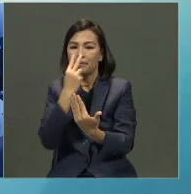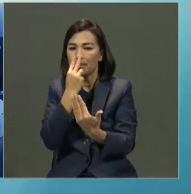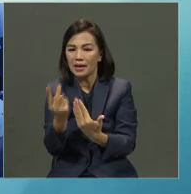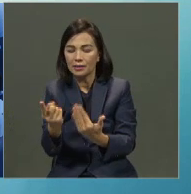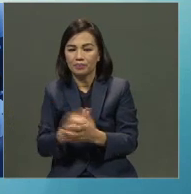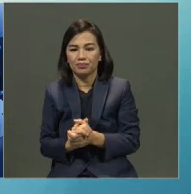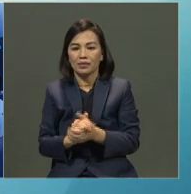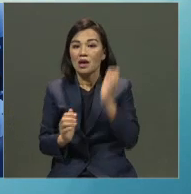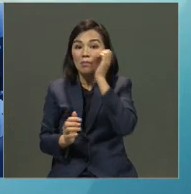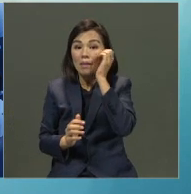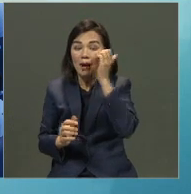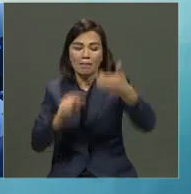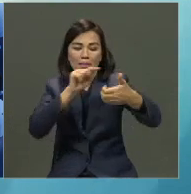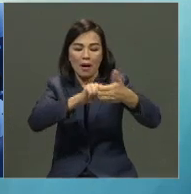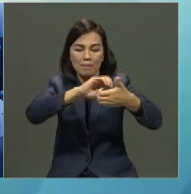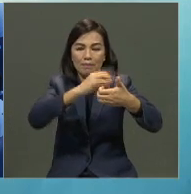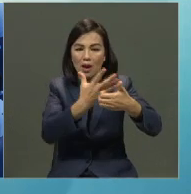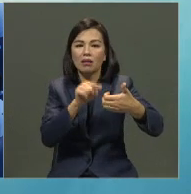ก็ไม่ต้องไปหว่านแหหรือว่าไปจับคนกลุ่มก้อนใหญ่ๆมานะครับเช่นเดียวกันกับเรื่องของการไปร้านตัดผมแถวประชาชื่นถ้ามีช่วงเวลาเลยต่างๆที่สอบสวนโรคทีมสอบสวนโรคเข้าไปได้ก็จะได้เห็นภาพนี้ในการใช้แอปพลิเคชันนี้เอาไว้นานโทษครับใช้platform